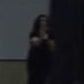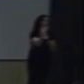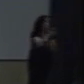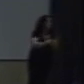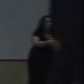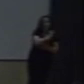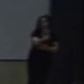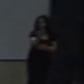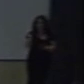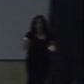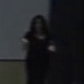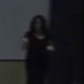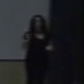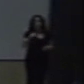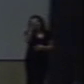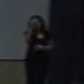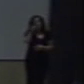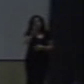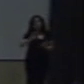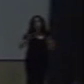que ha passat bastant, crec que